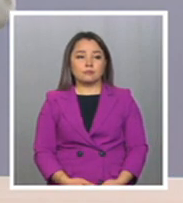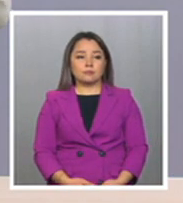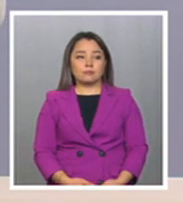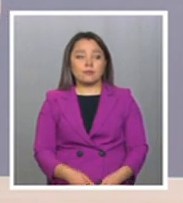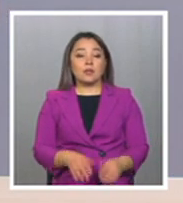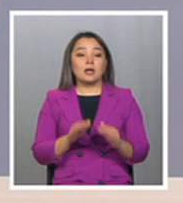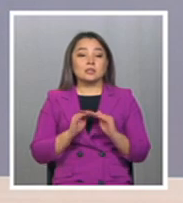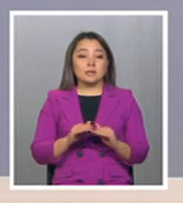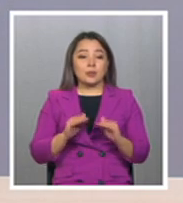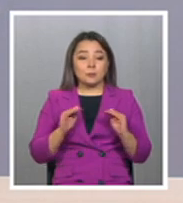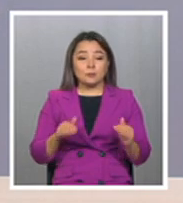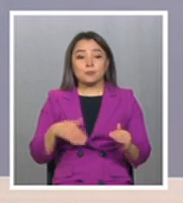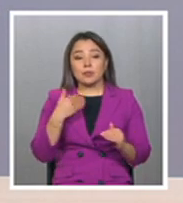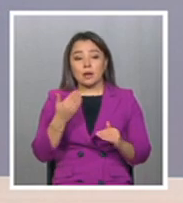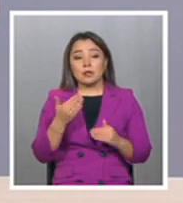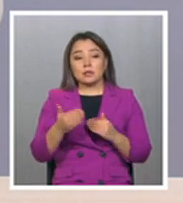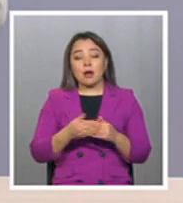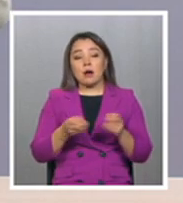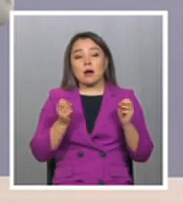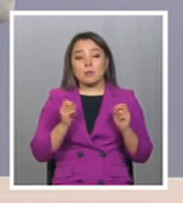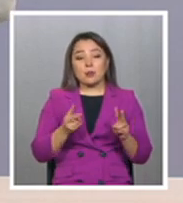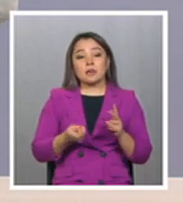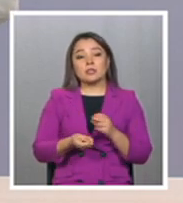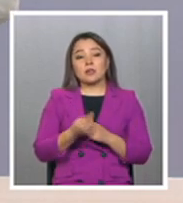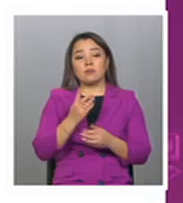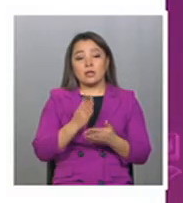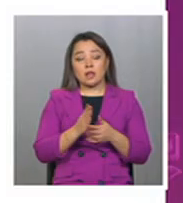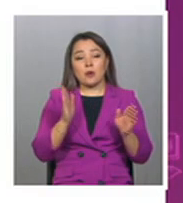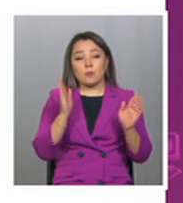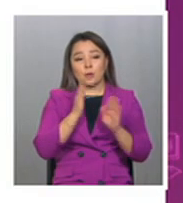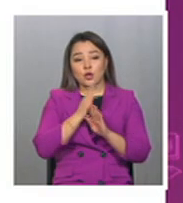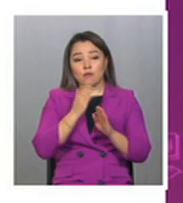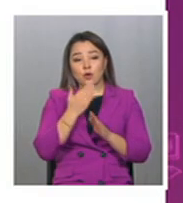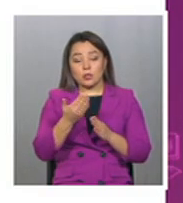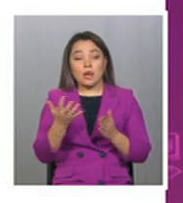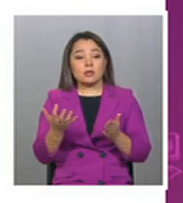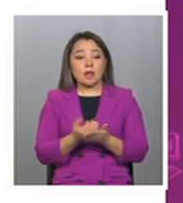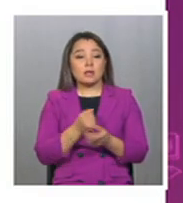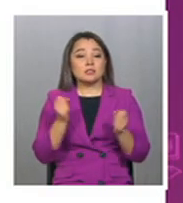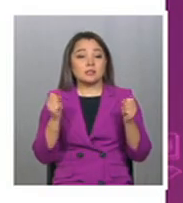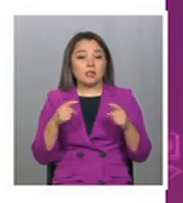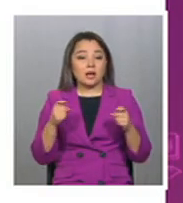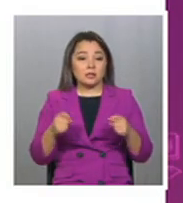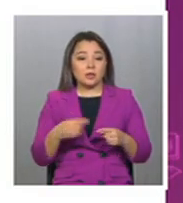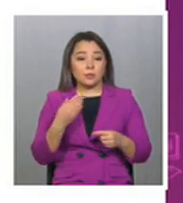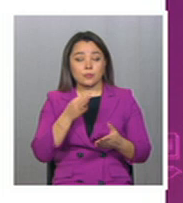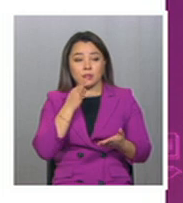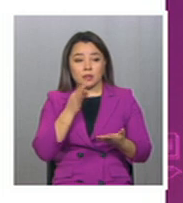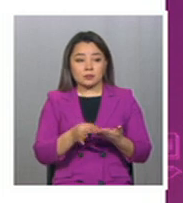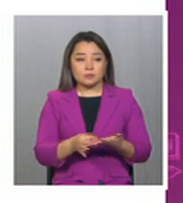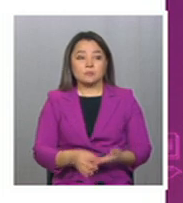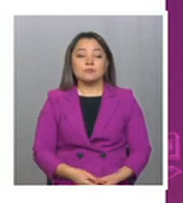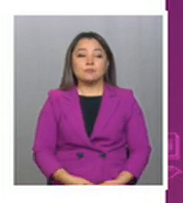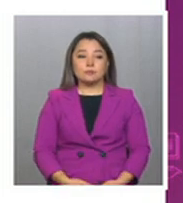Ребята, перед вами опасные явления природы. Найдите соответствие.